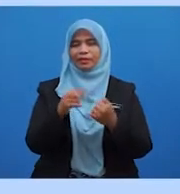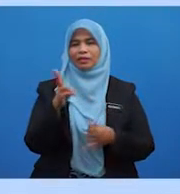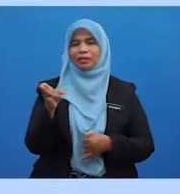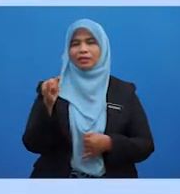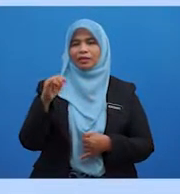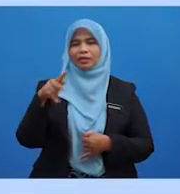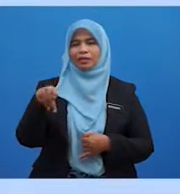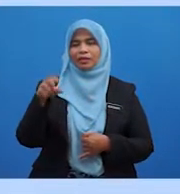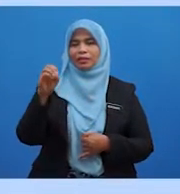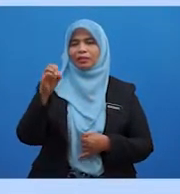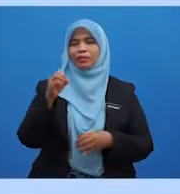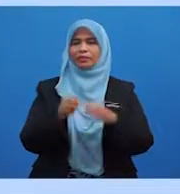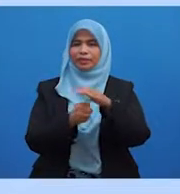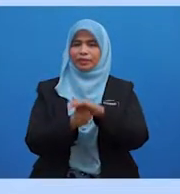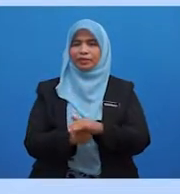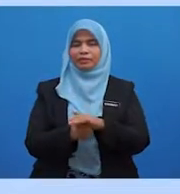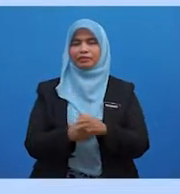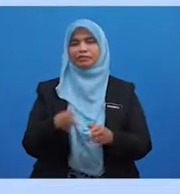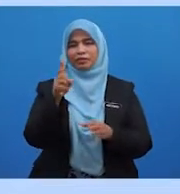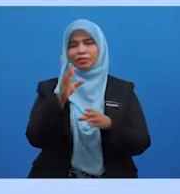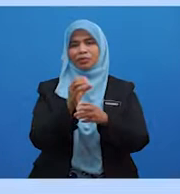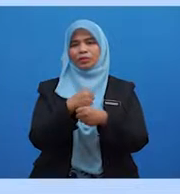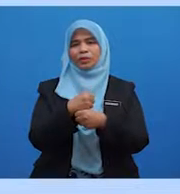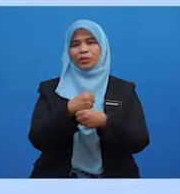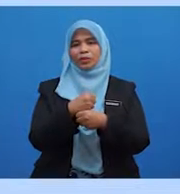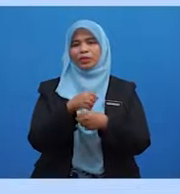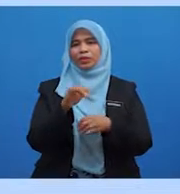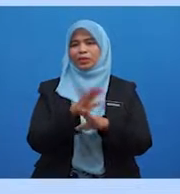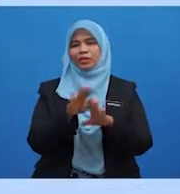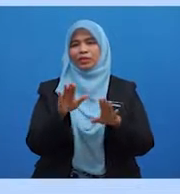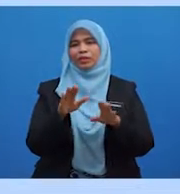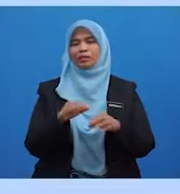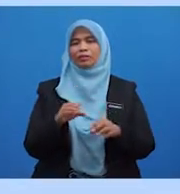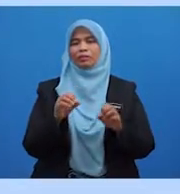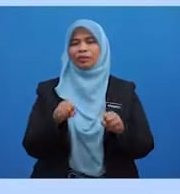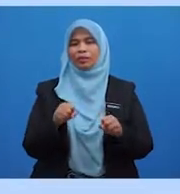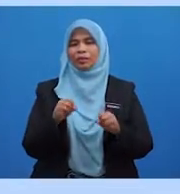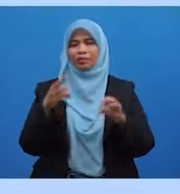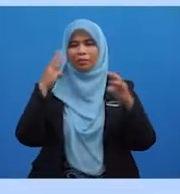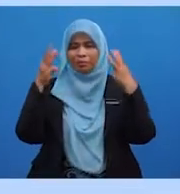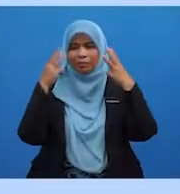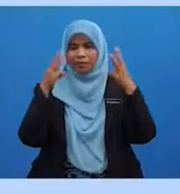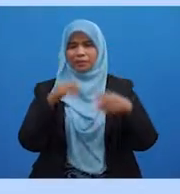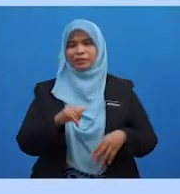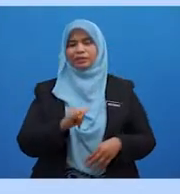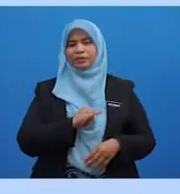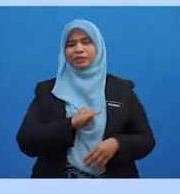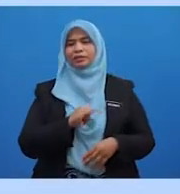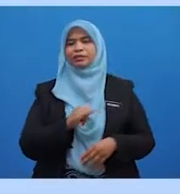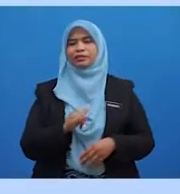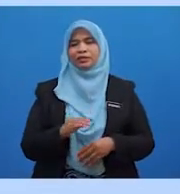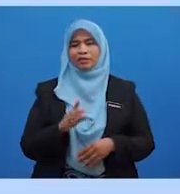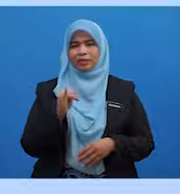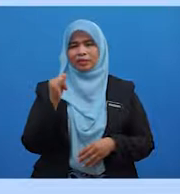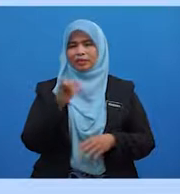iaitu satu bentuk stres yang dialami oleh atlet. Ia tidak langsung merangsang atau membimbangkan individu itu. Ia